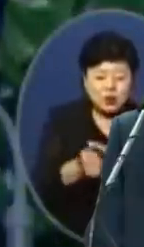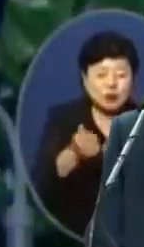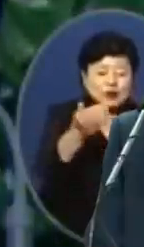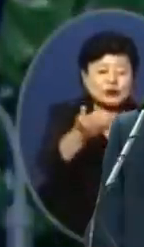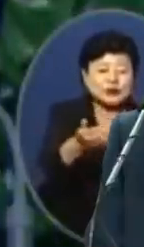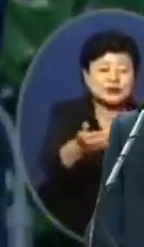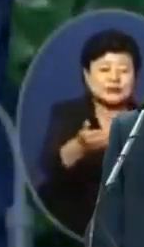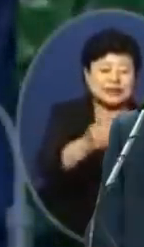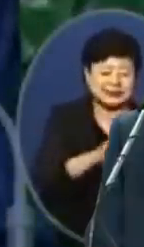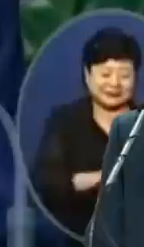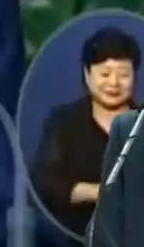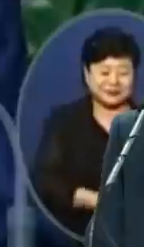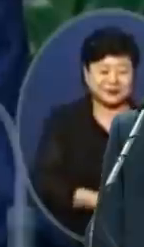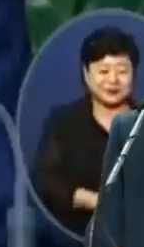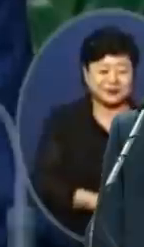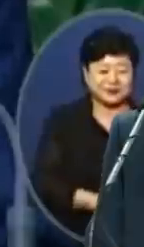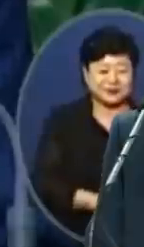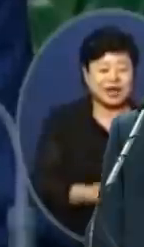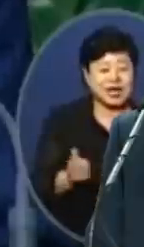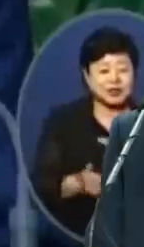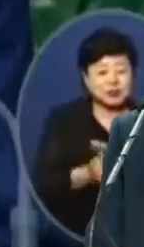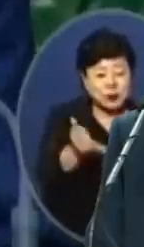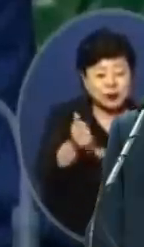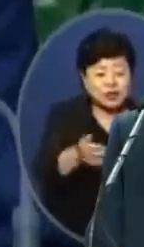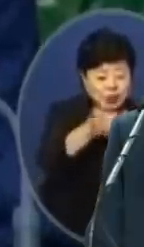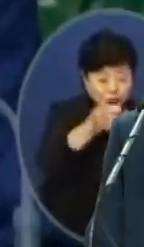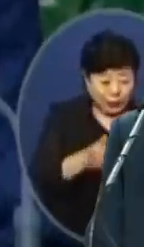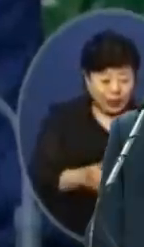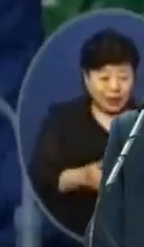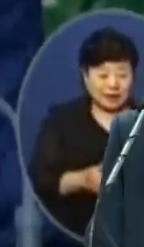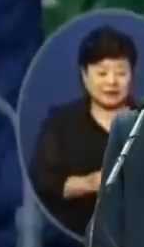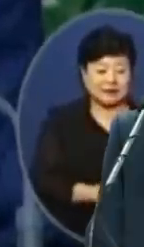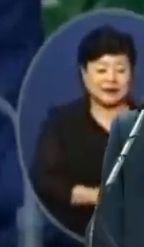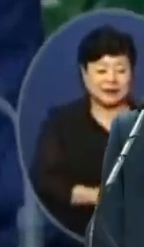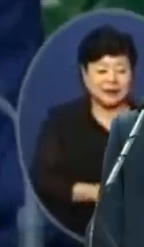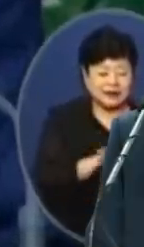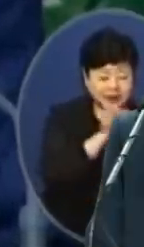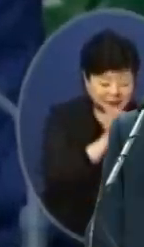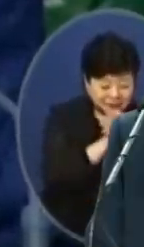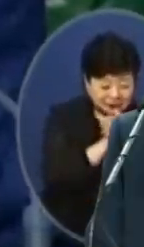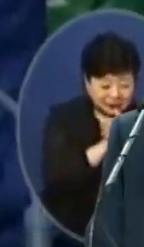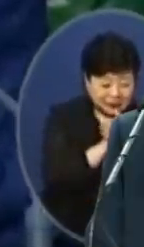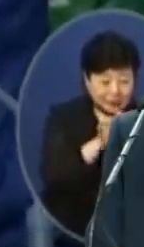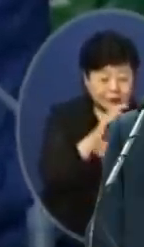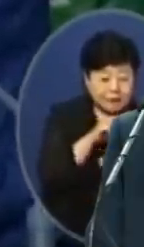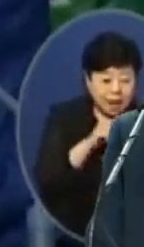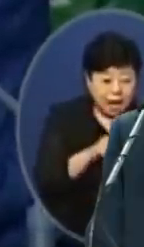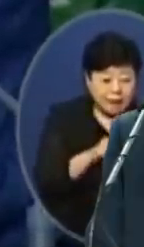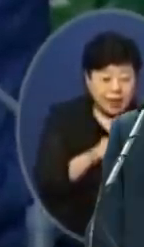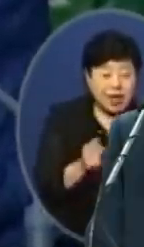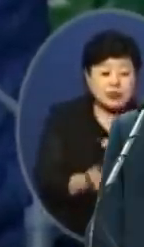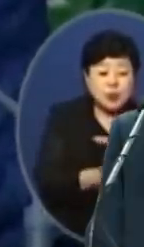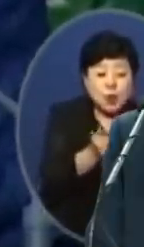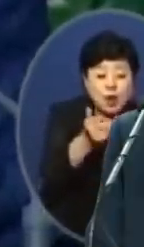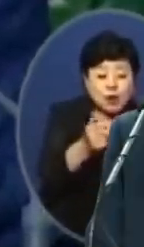것, 불같은 소원을, 소원을 또 행하게 하신다. 그러므로 우리가 기도할 때 마음에 일어난 소원을 깊이 생각해 봐야